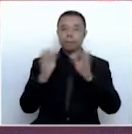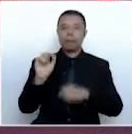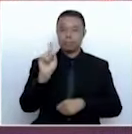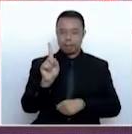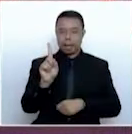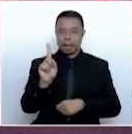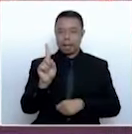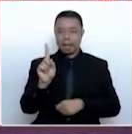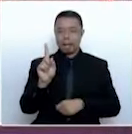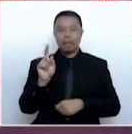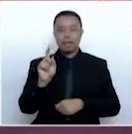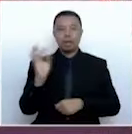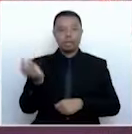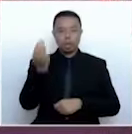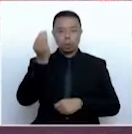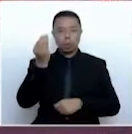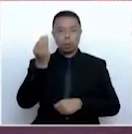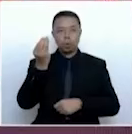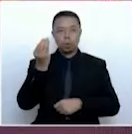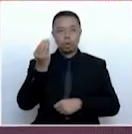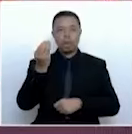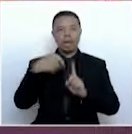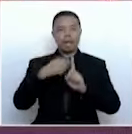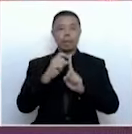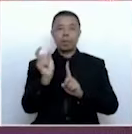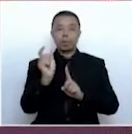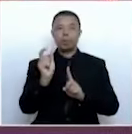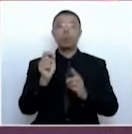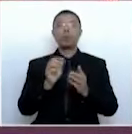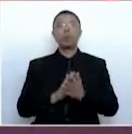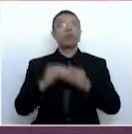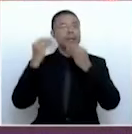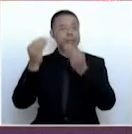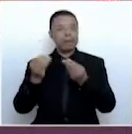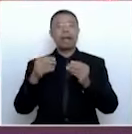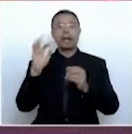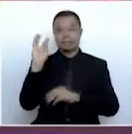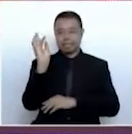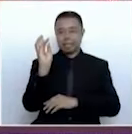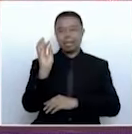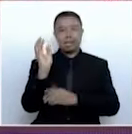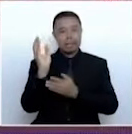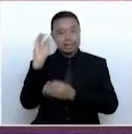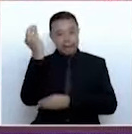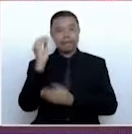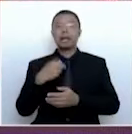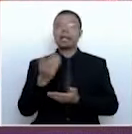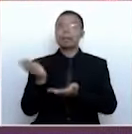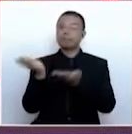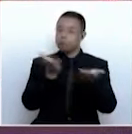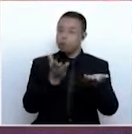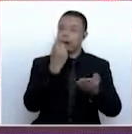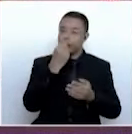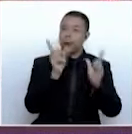pertama kepada ketua Komisi Pemilihan Umum Provinsi DKI Jakarta. Untuk itu kami